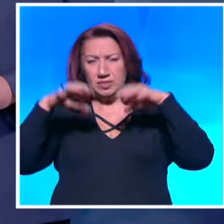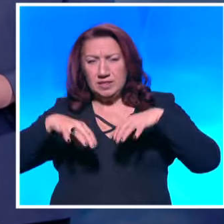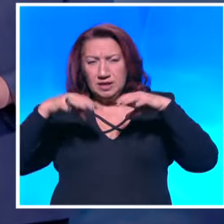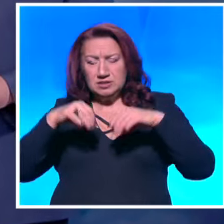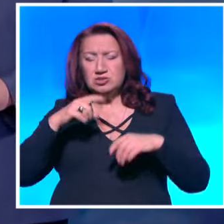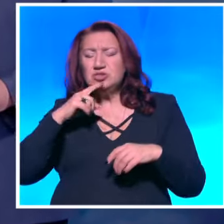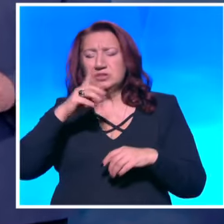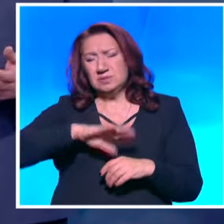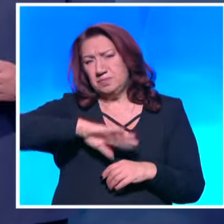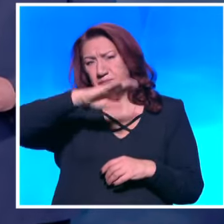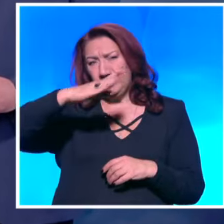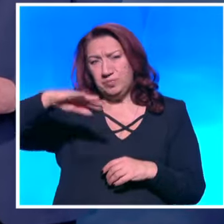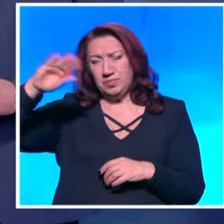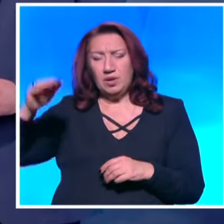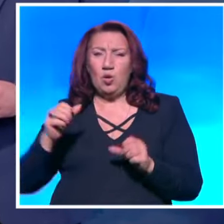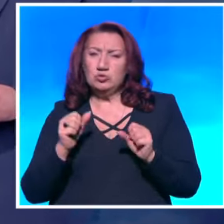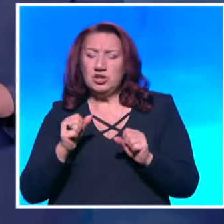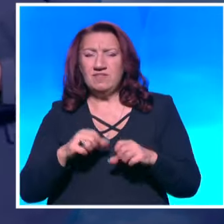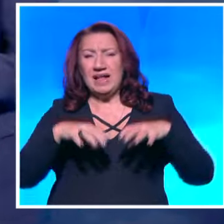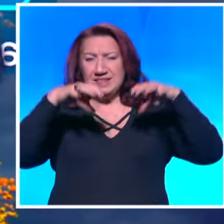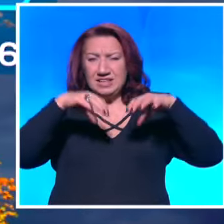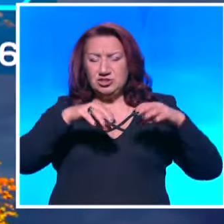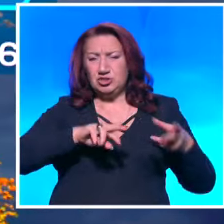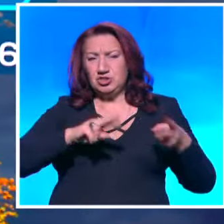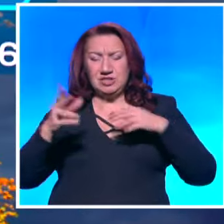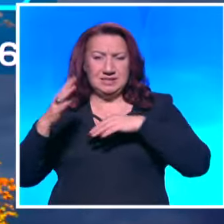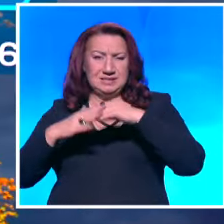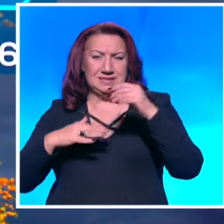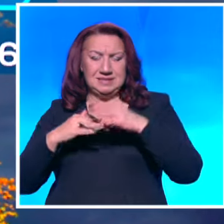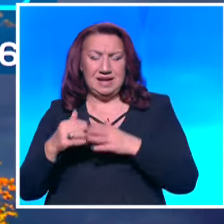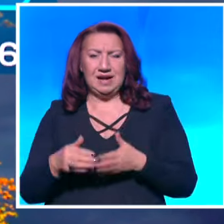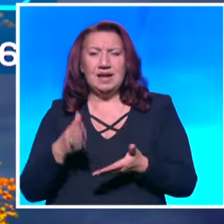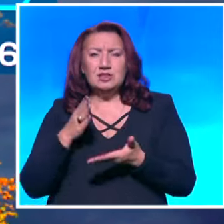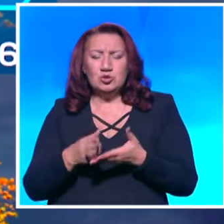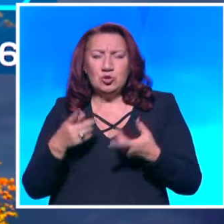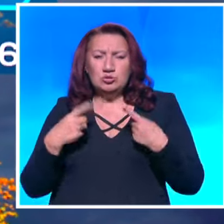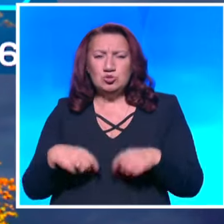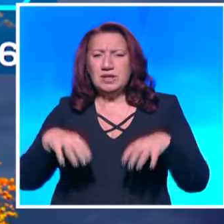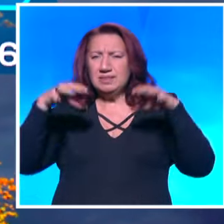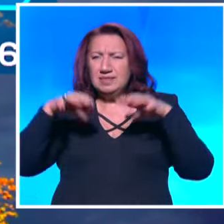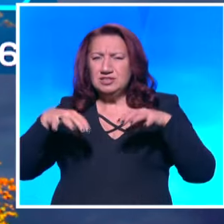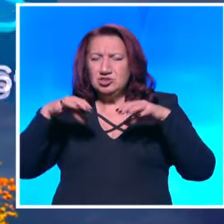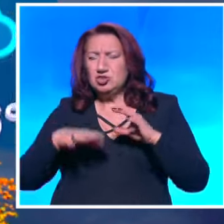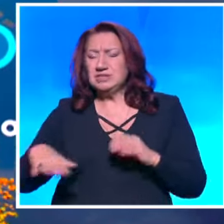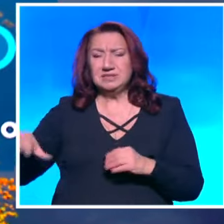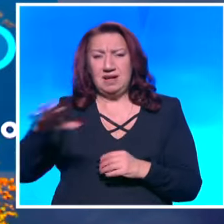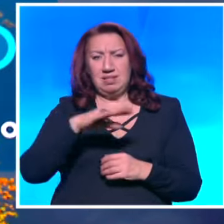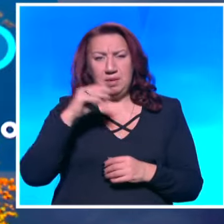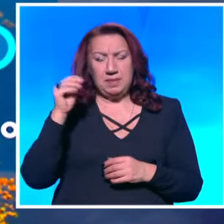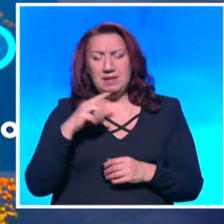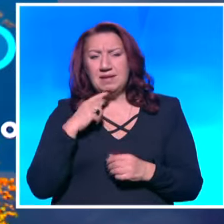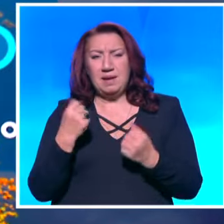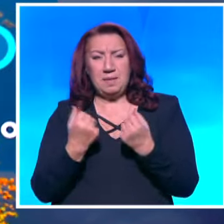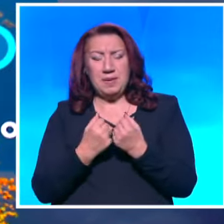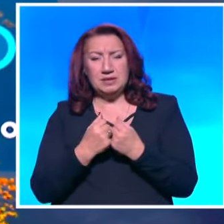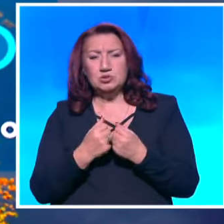полета в западна българия очакваме да премине в сняг до сутринта дъждове над останалата част от страната на места в югоизточна българия